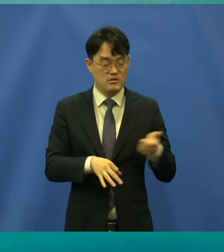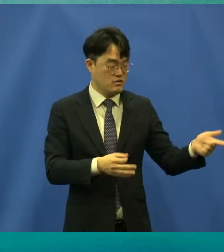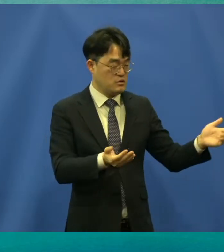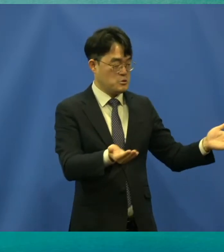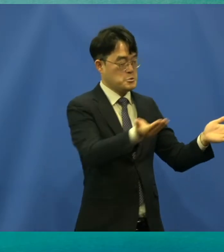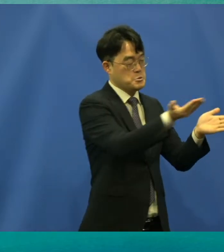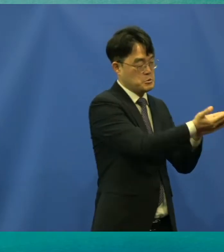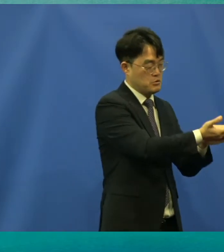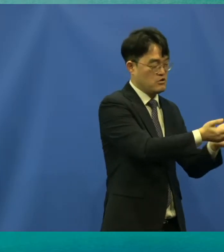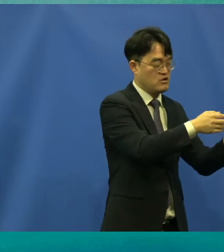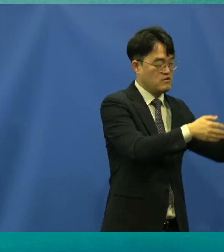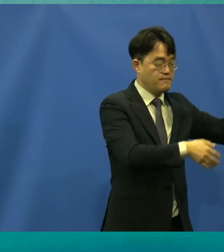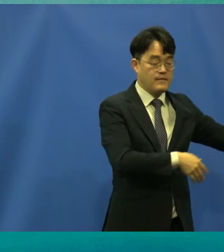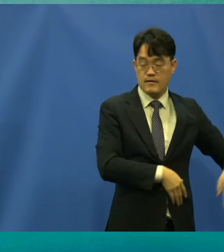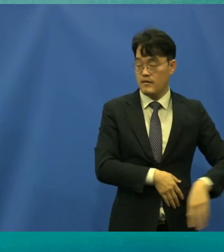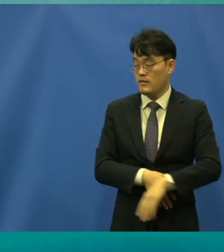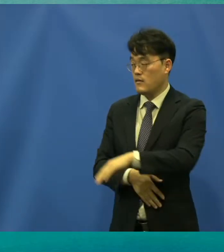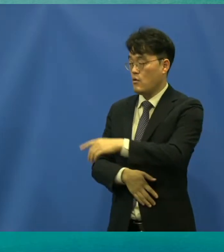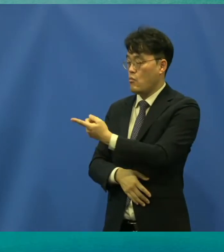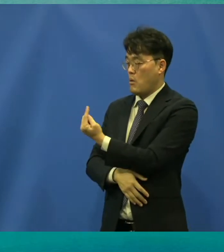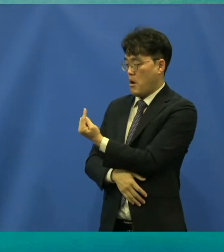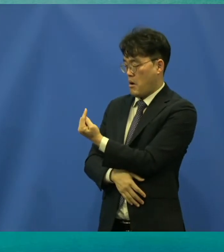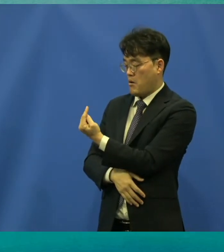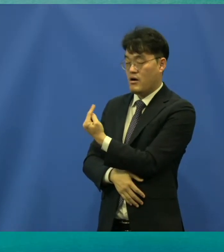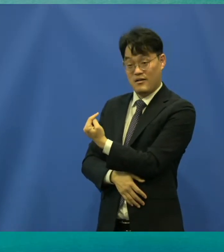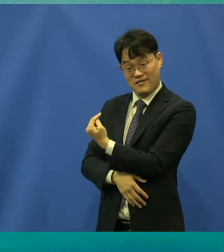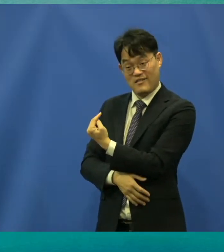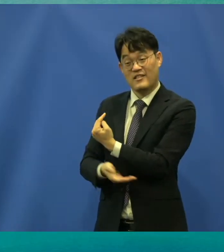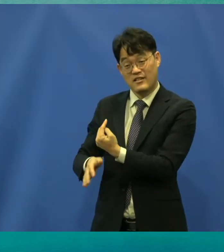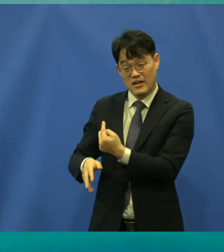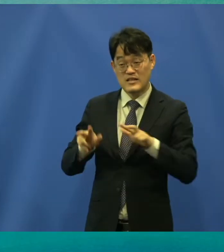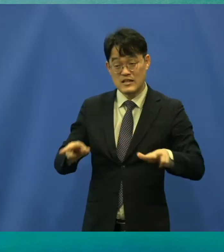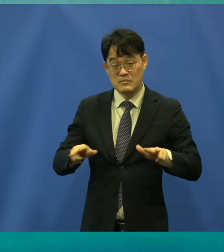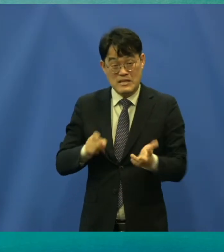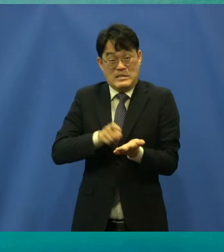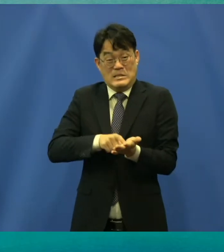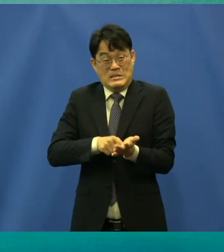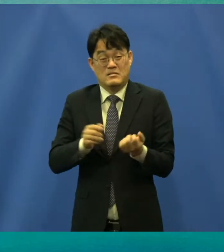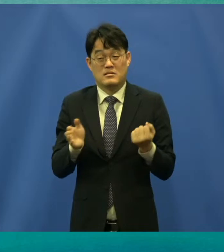시간이 없어. 하나님의 시간과 우리의 시간에 간격이 있는 거예요.